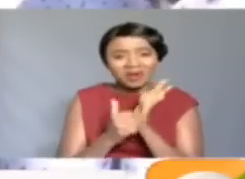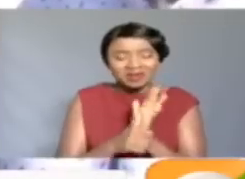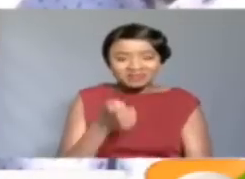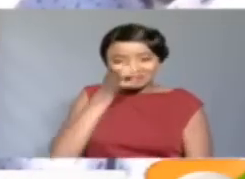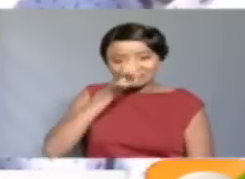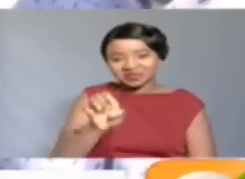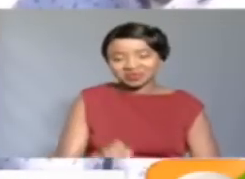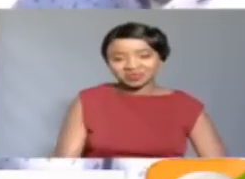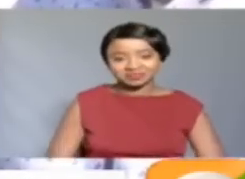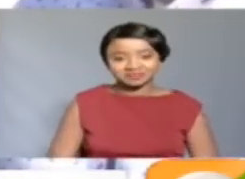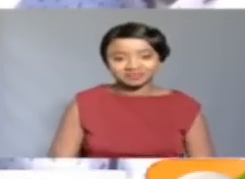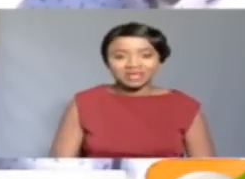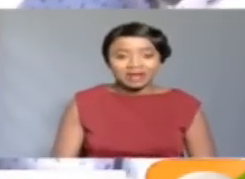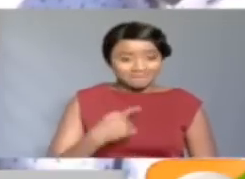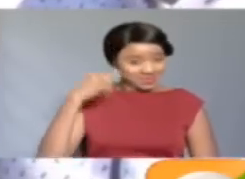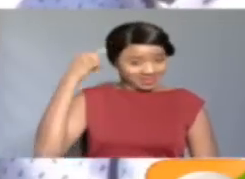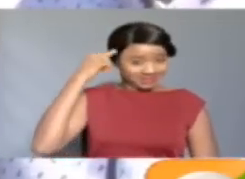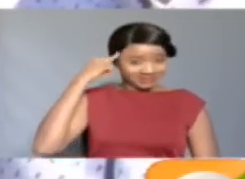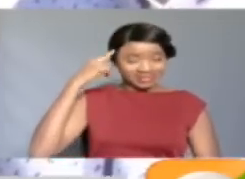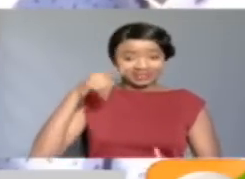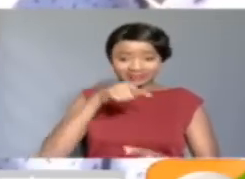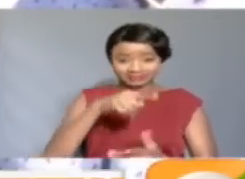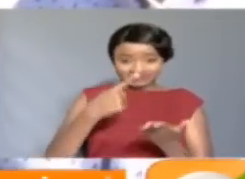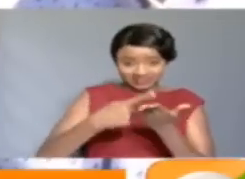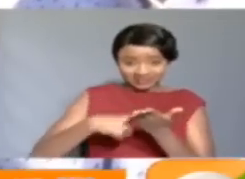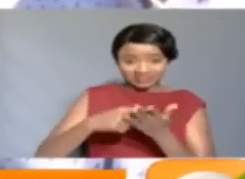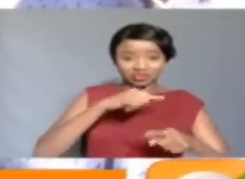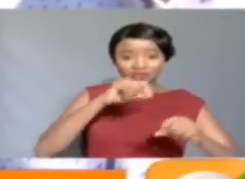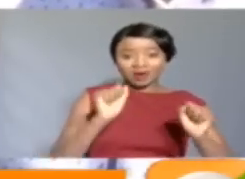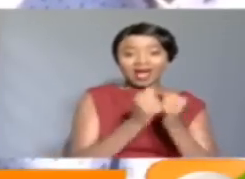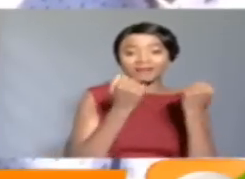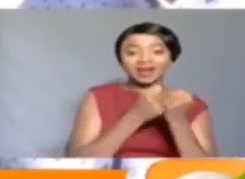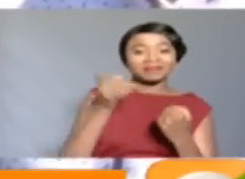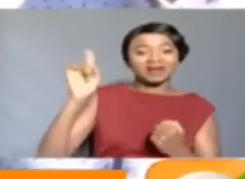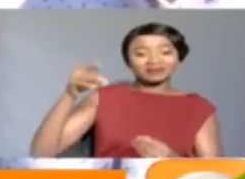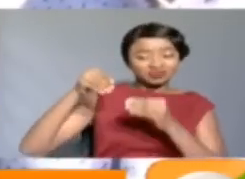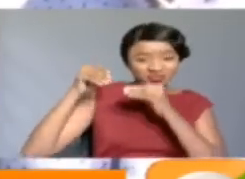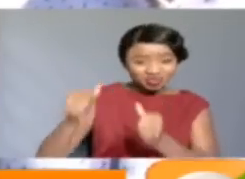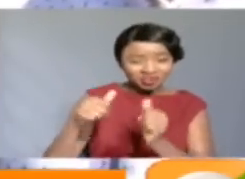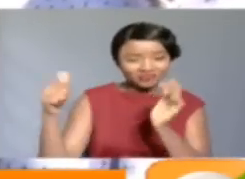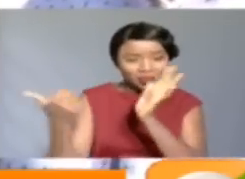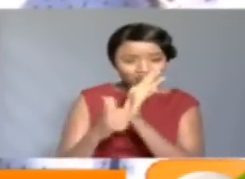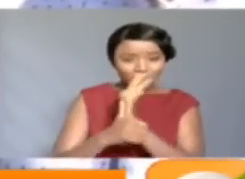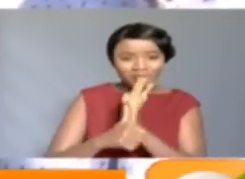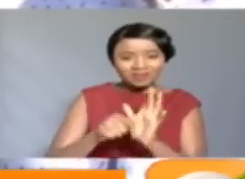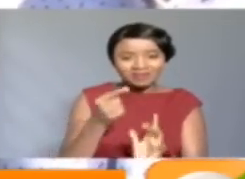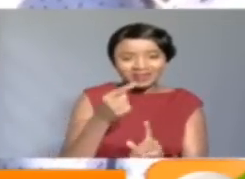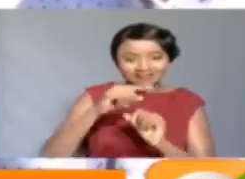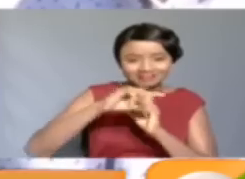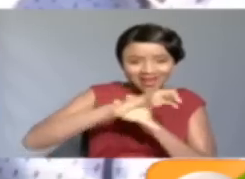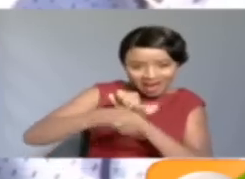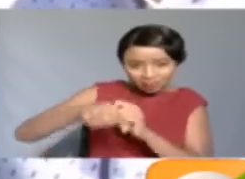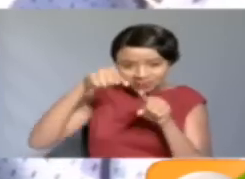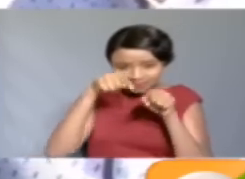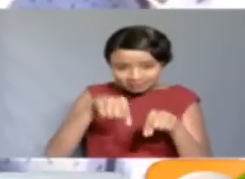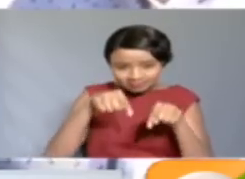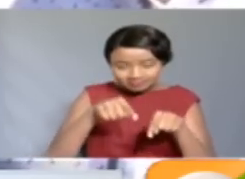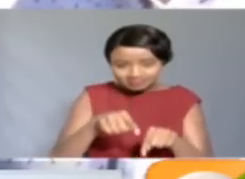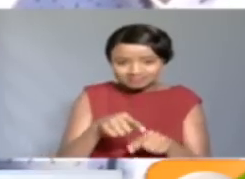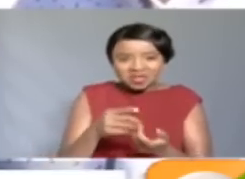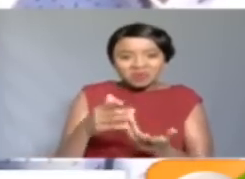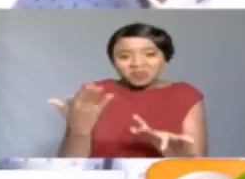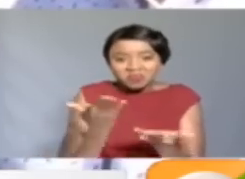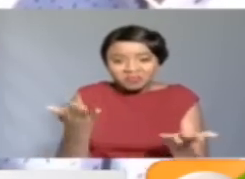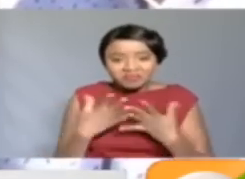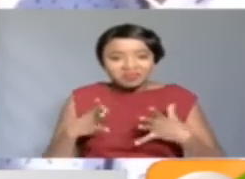Nafikiri conciliation yenye inaendelea Nairobi haitatatua shida ambayo tunasema iko katika Trans Nzoia, ambayo wananchi wanaenda